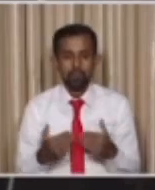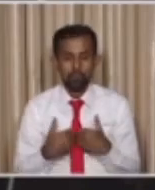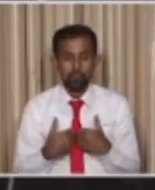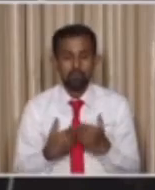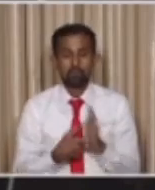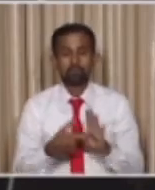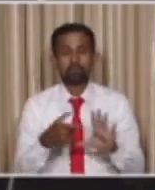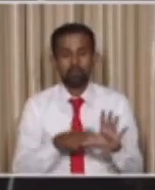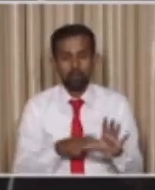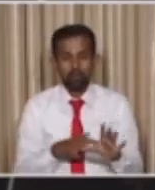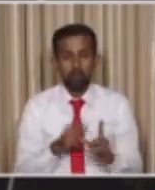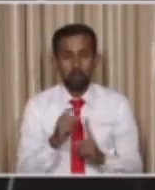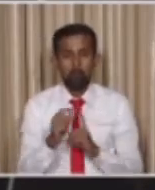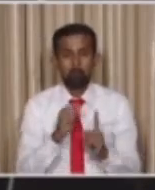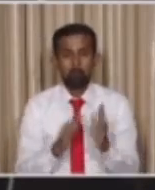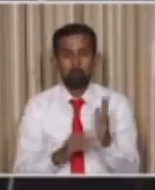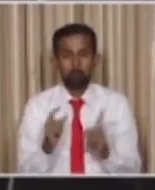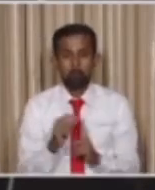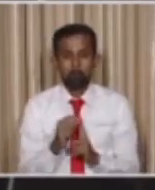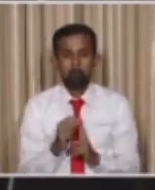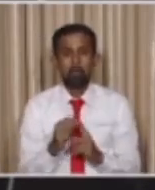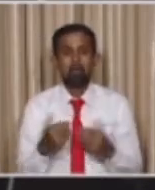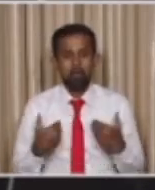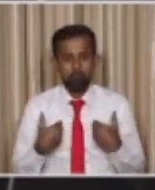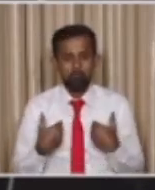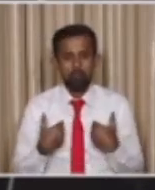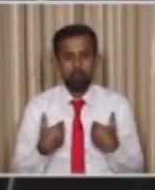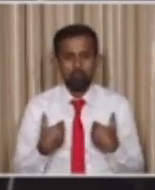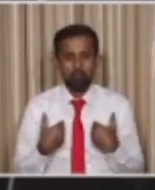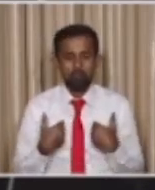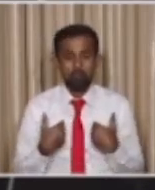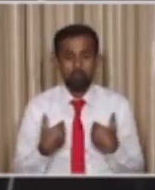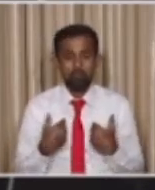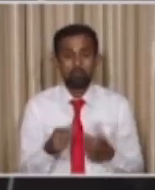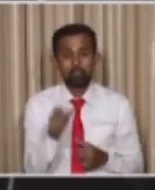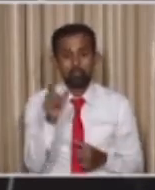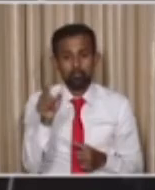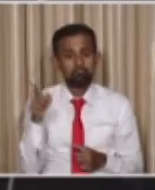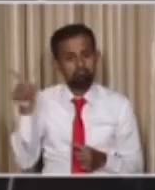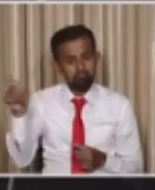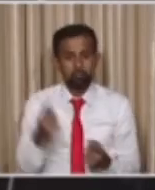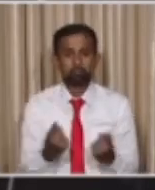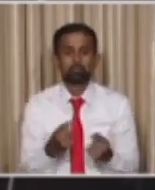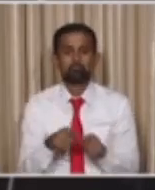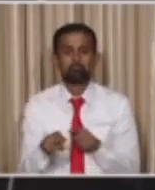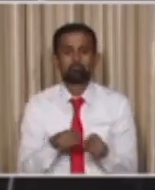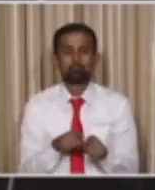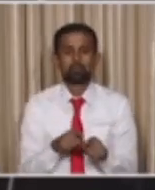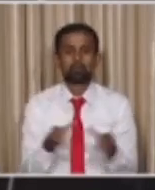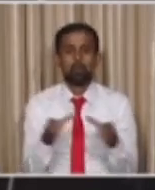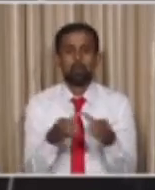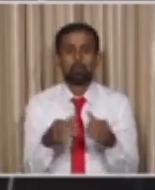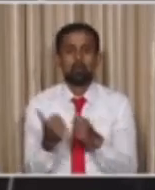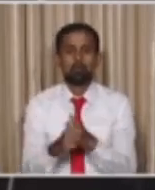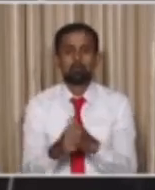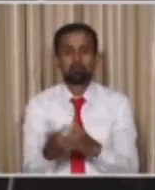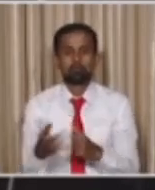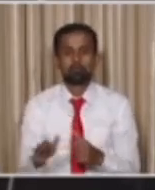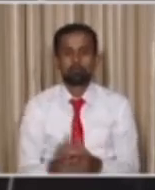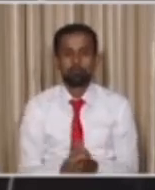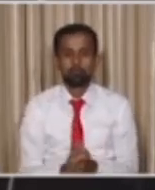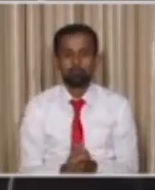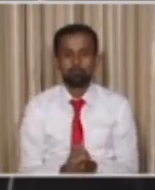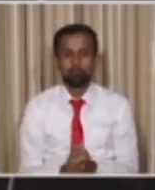මොනතරම් උත්සාහ කරත් පාර්ලිමේන්තු මන්ත්‍රීවරුන් හැටියට මහජන නියෝජිතයන් හැටියට එතුමලාට අවශ්‍ය විදිහට තමයි මේ ආයතන සියල්ල හදාගෙන යන්නේ.